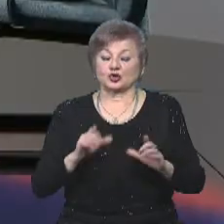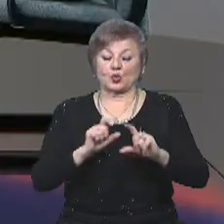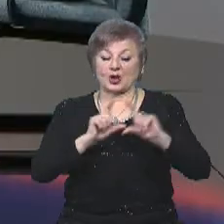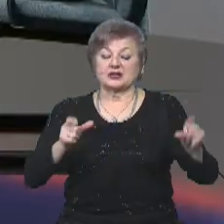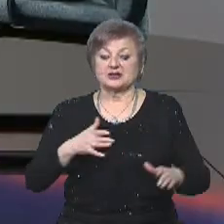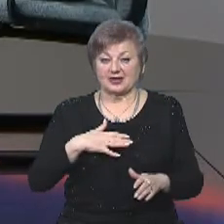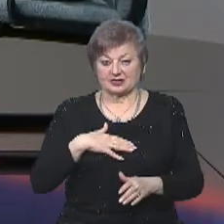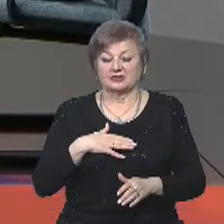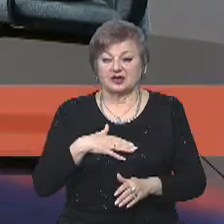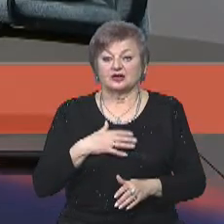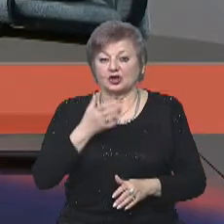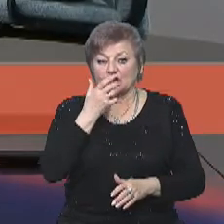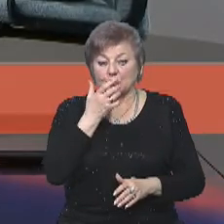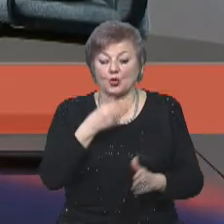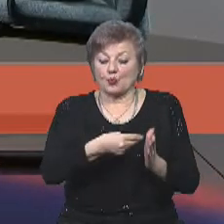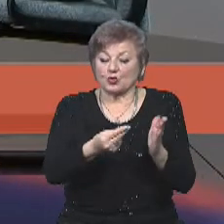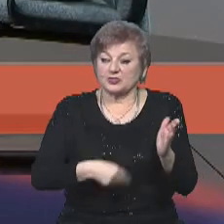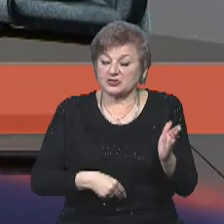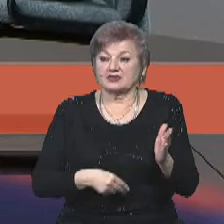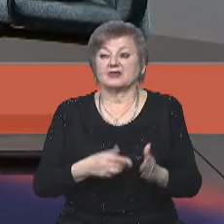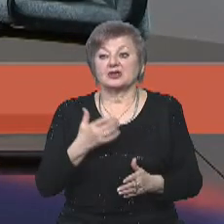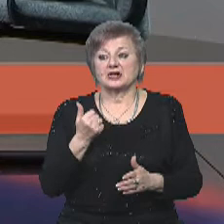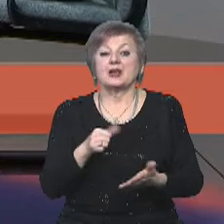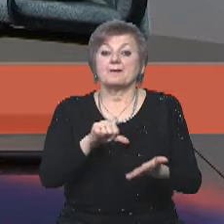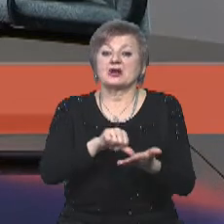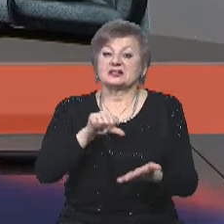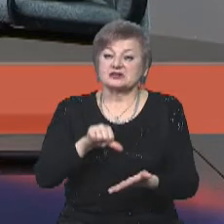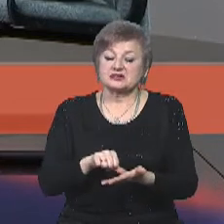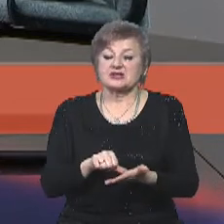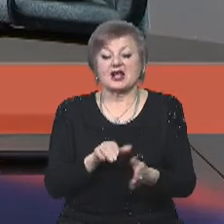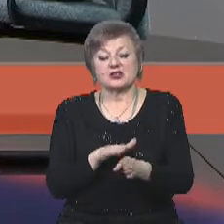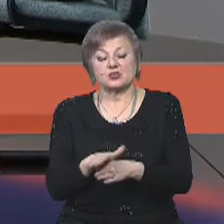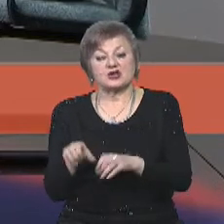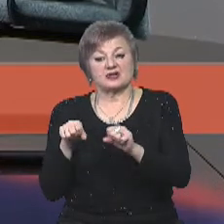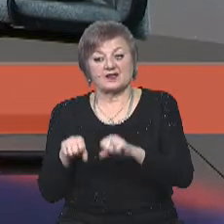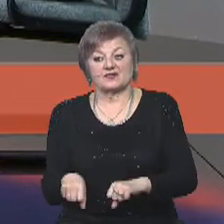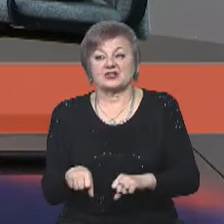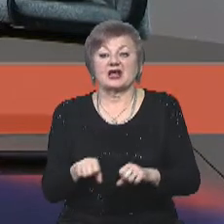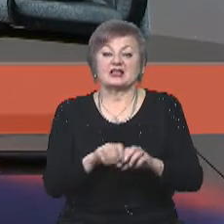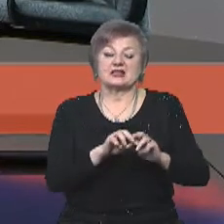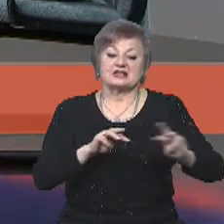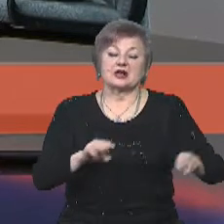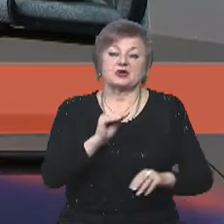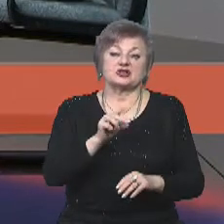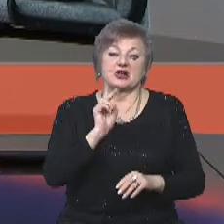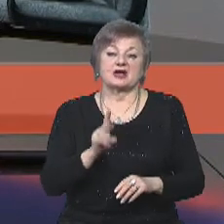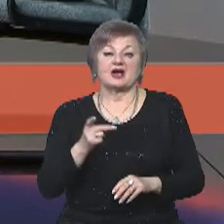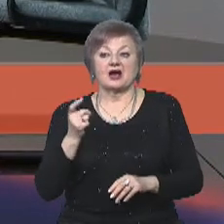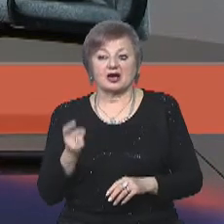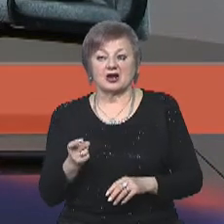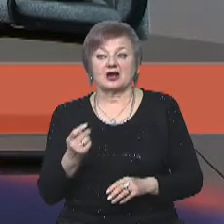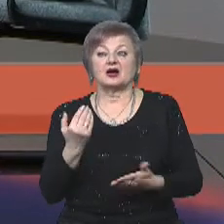«Городские тепловые сети» его подписывал, а и представители исполнительной власти, ну, департамент ЖКХ, там, например,